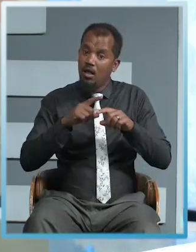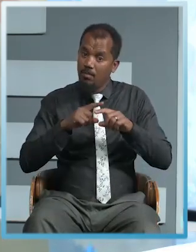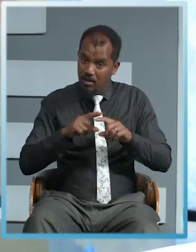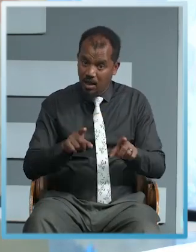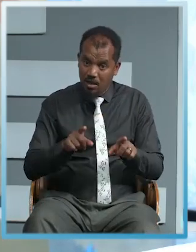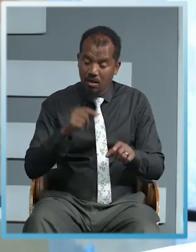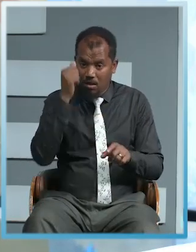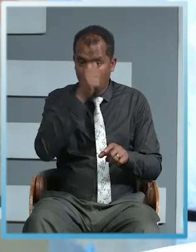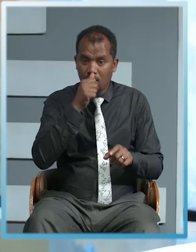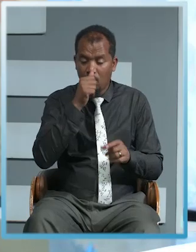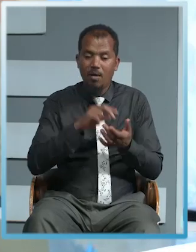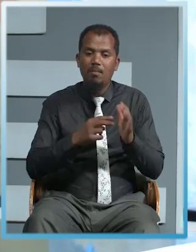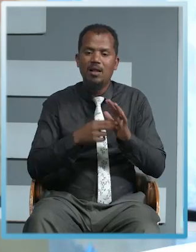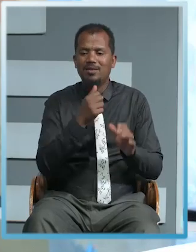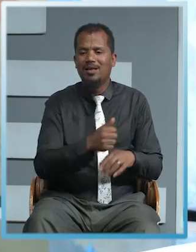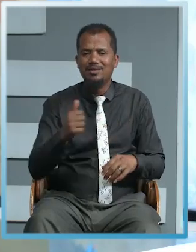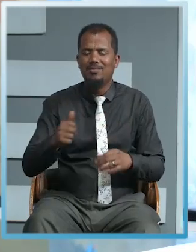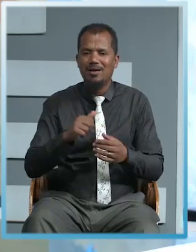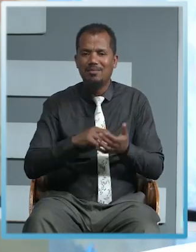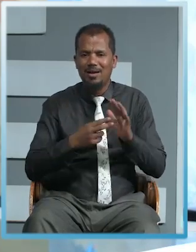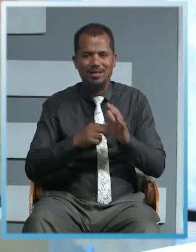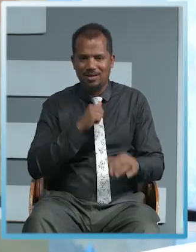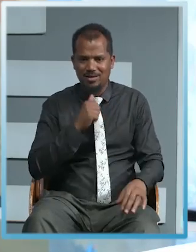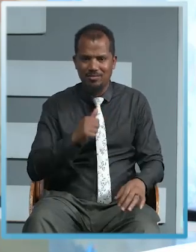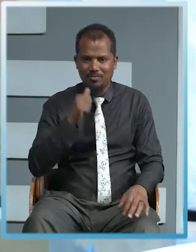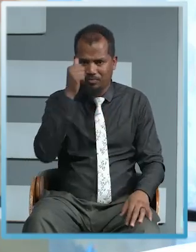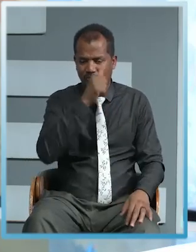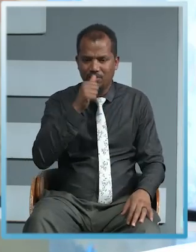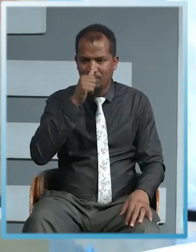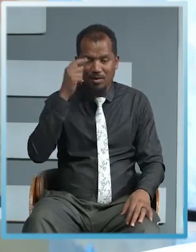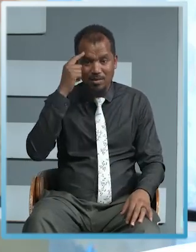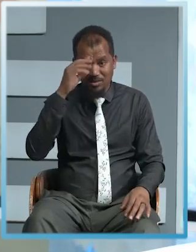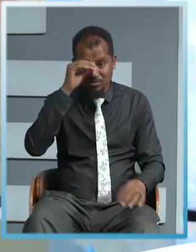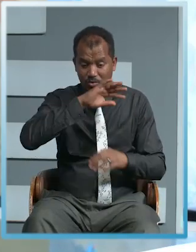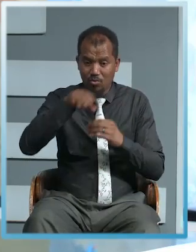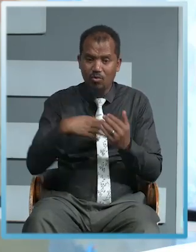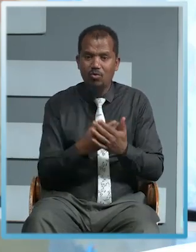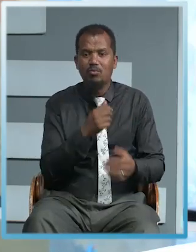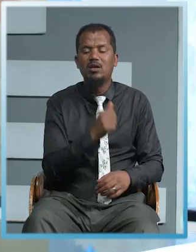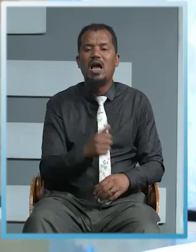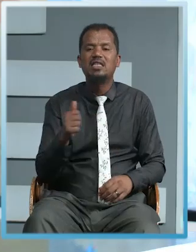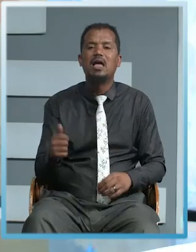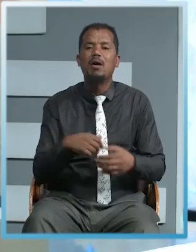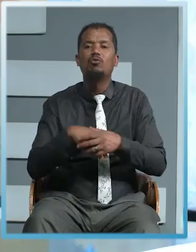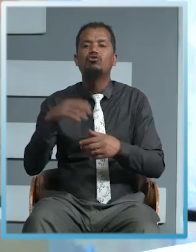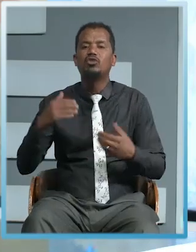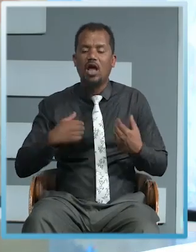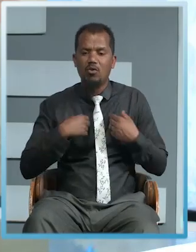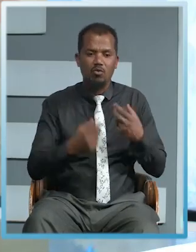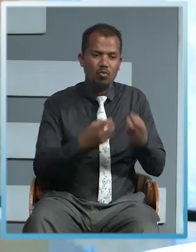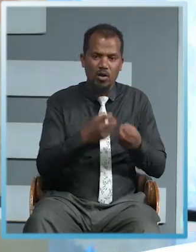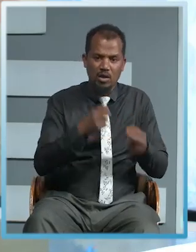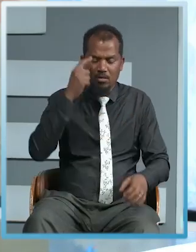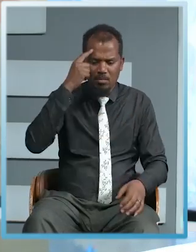بتهلیم دمو ایتو پیامله دادی سه بچاند لج. نا لیتو پیامی هست بسه ولو کادی سه وچیالون وگن